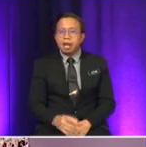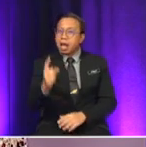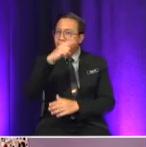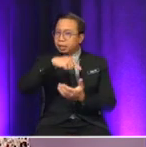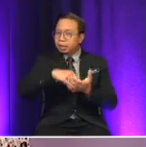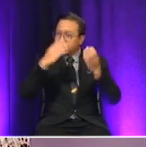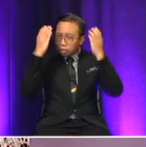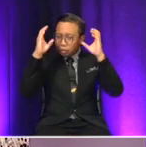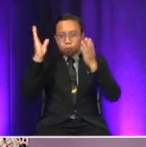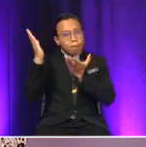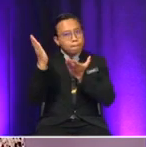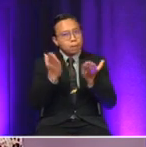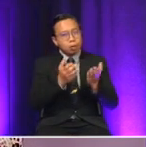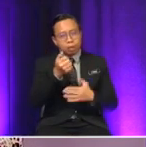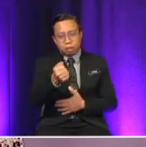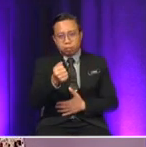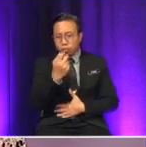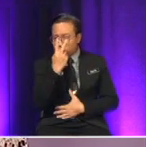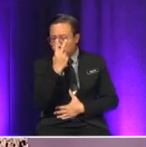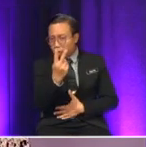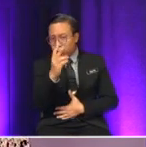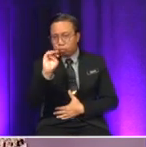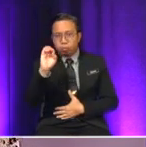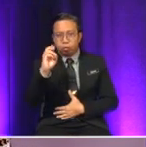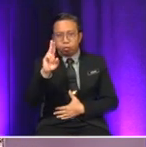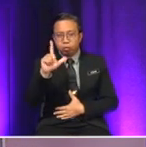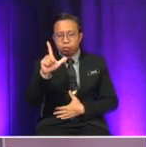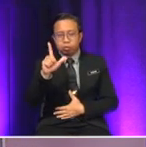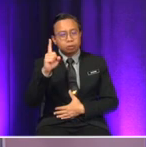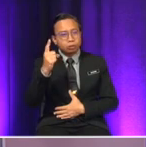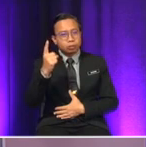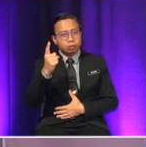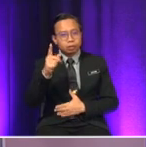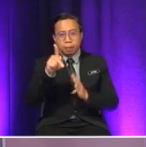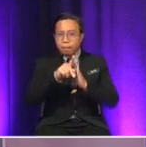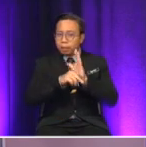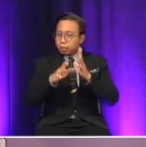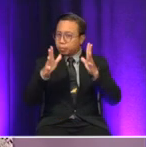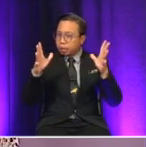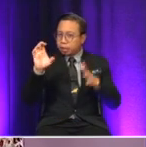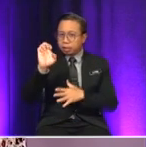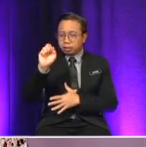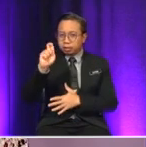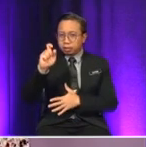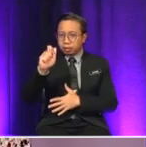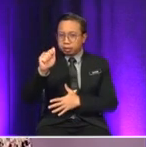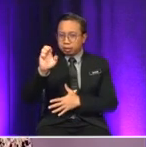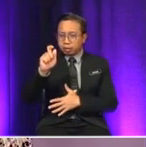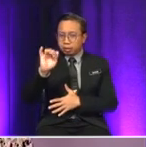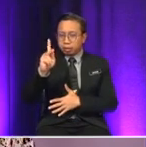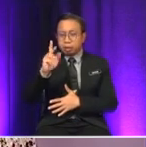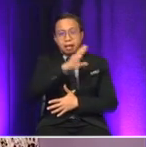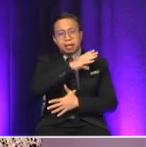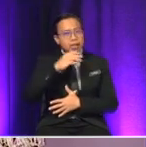ini cikgu nak bawa kamu meneroka modul 11 perkembangan estetika dan juga daya kreatif